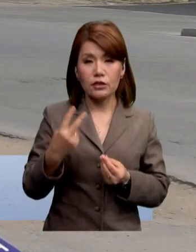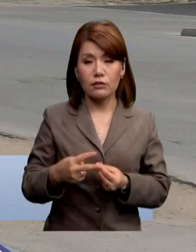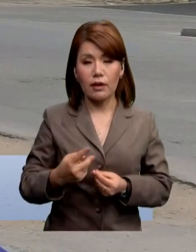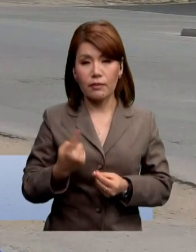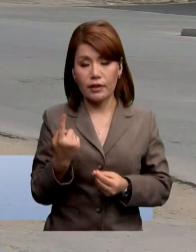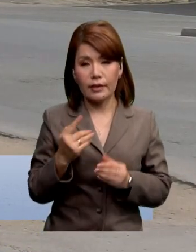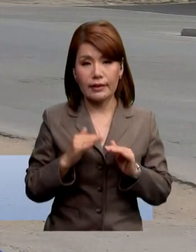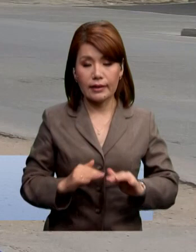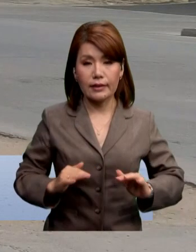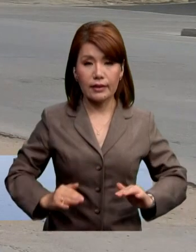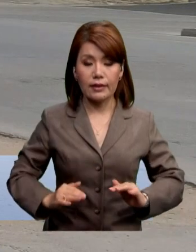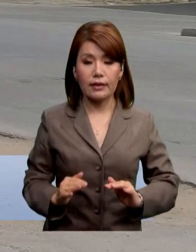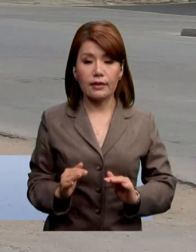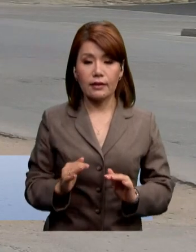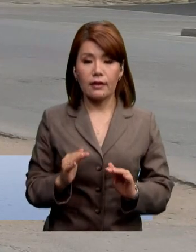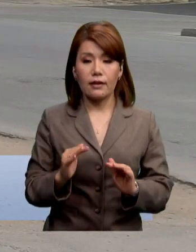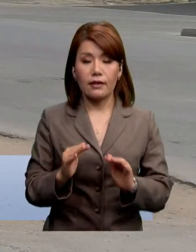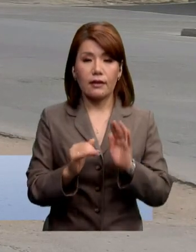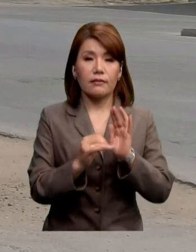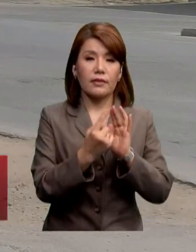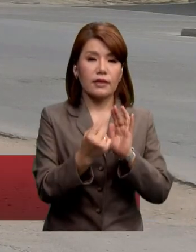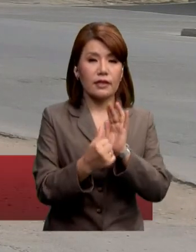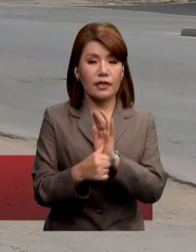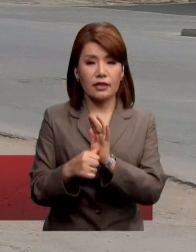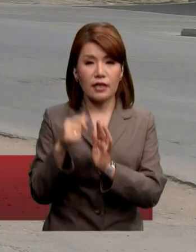221 баладай, 1-ден 6 жас баладай бар.